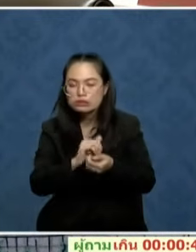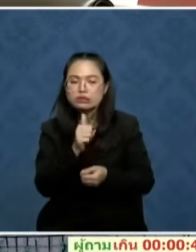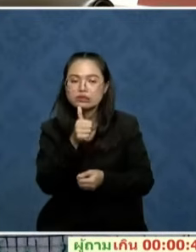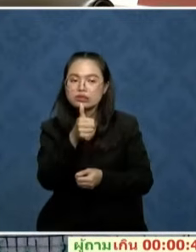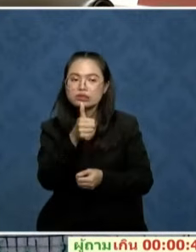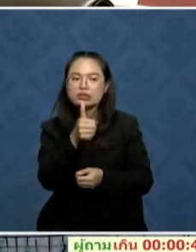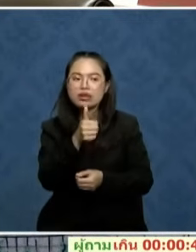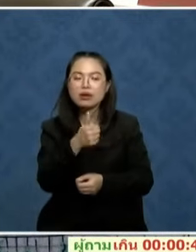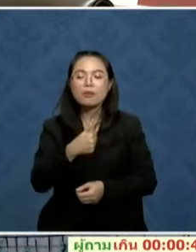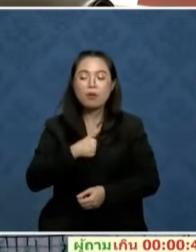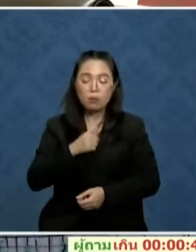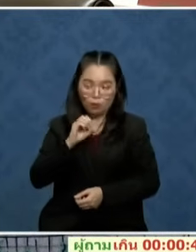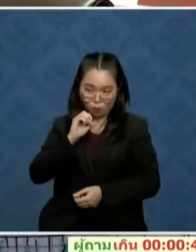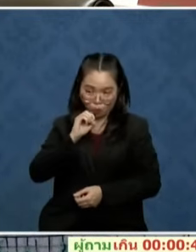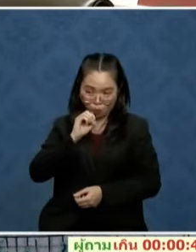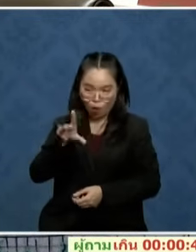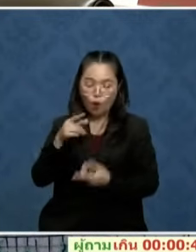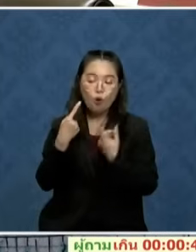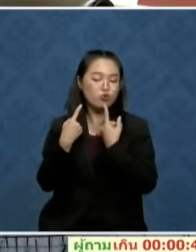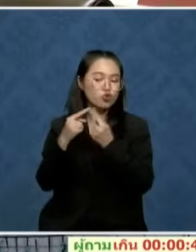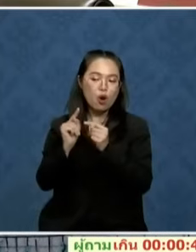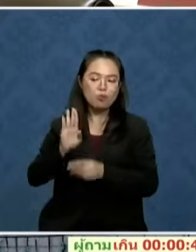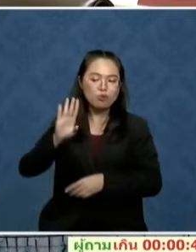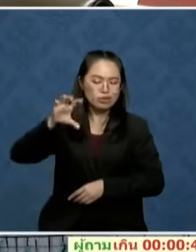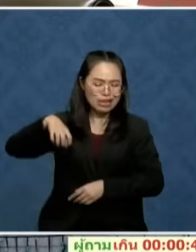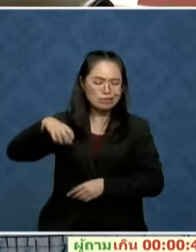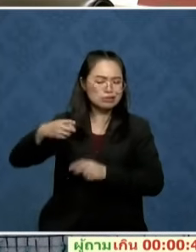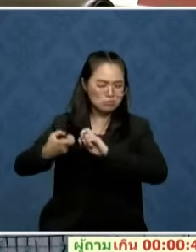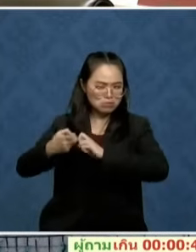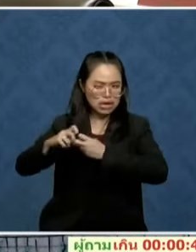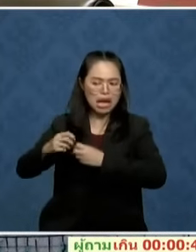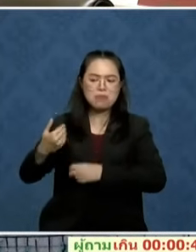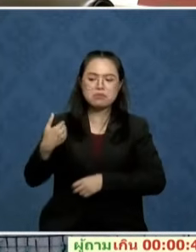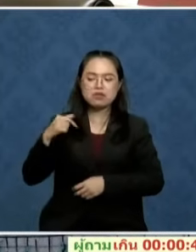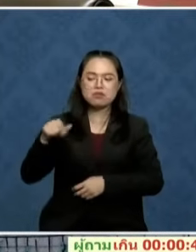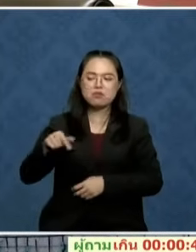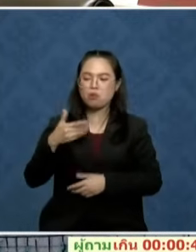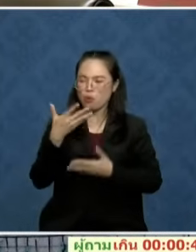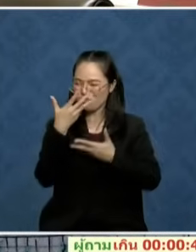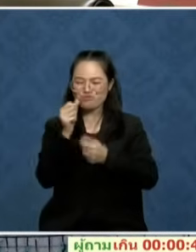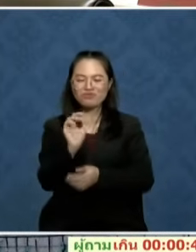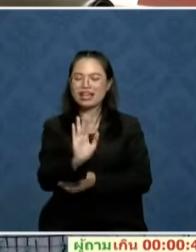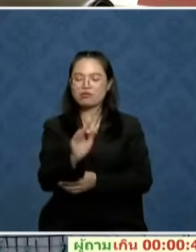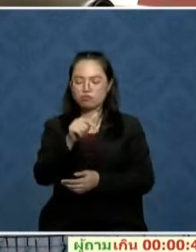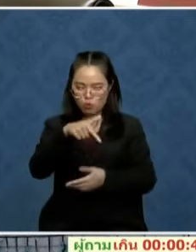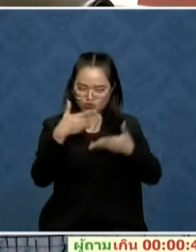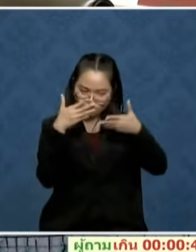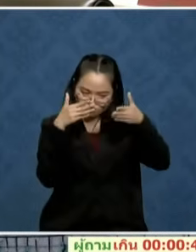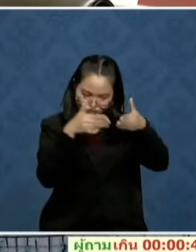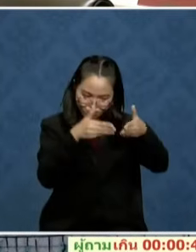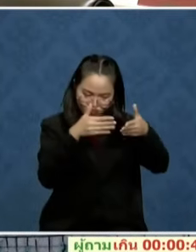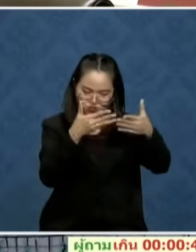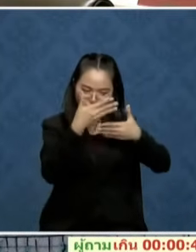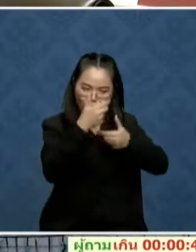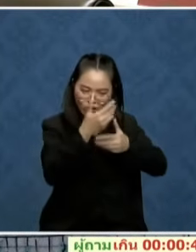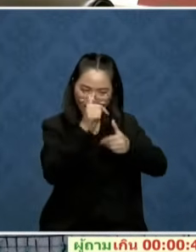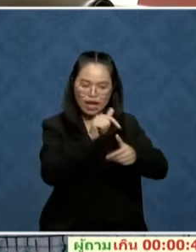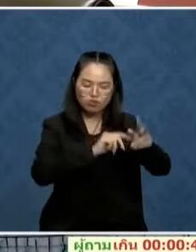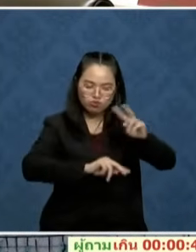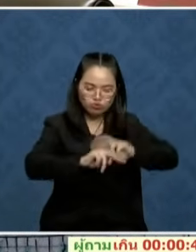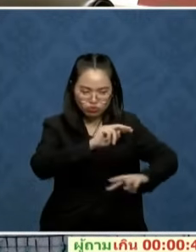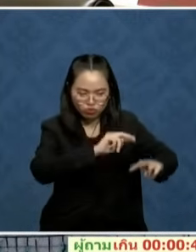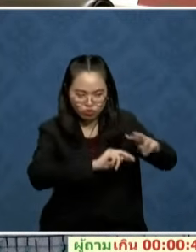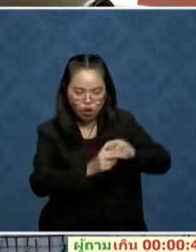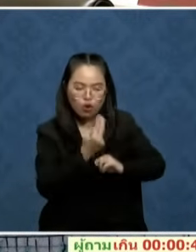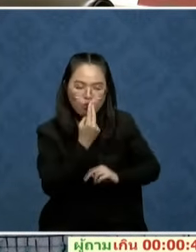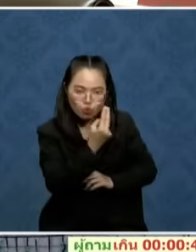เรื่องของบริษัททั้งหลายที่มีปัญหาเราไม่ได้ละเลยเราให้ความสำคัญแล้วก็จะ